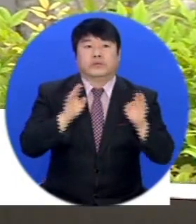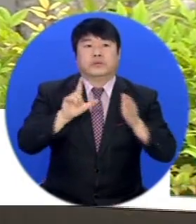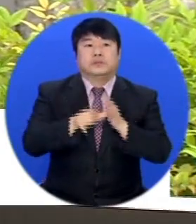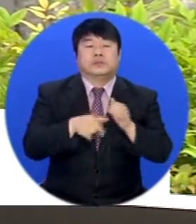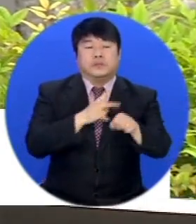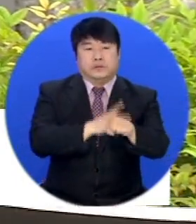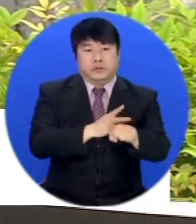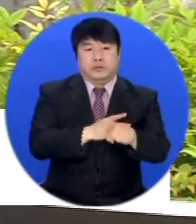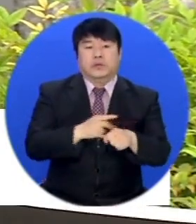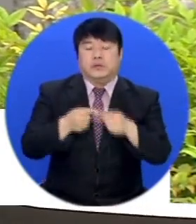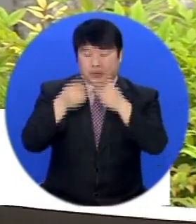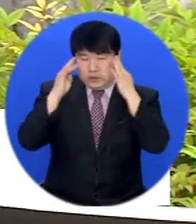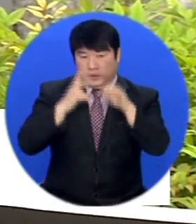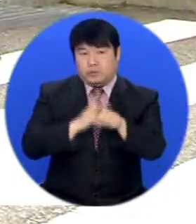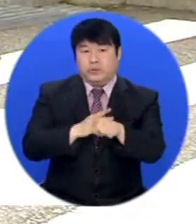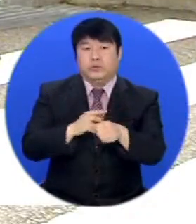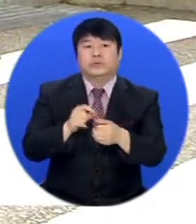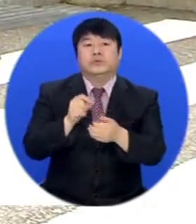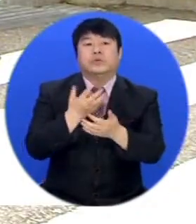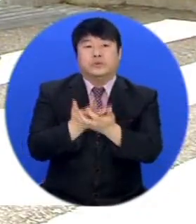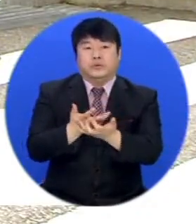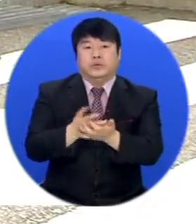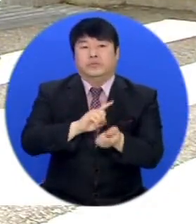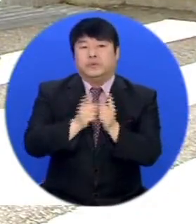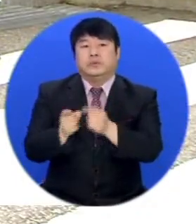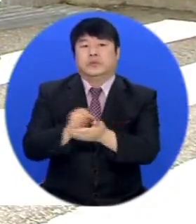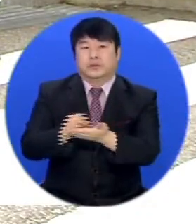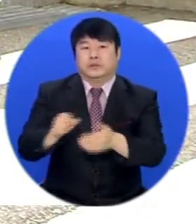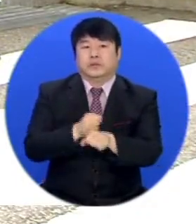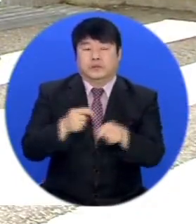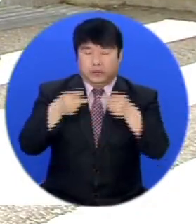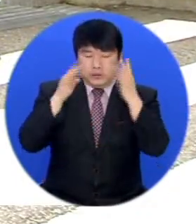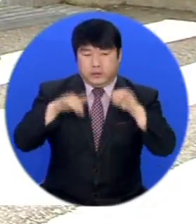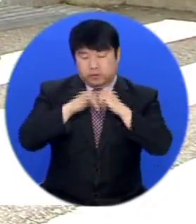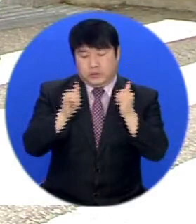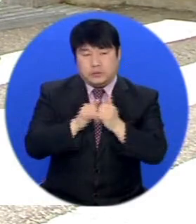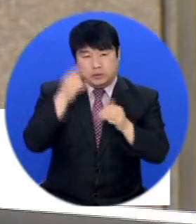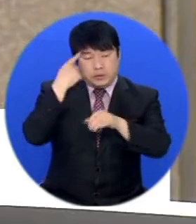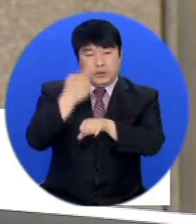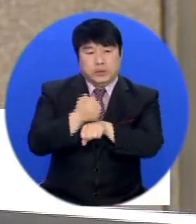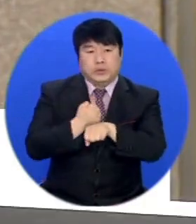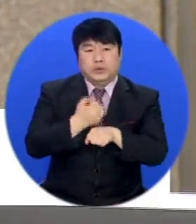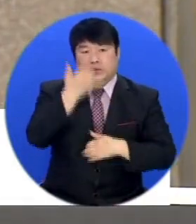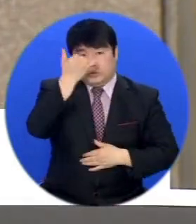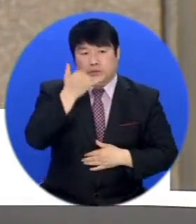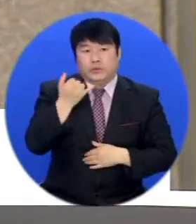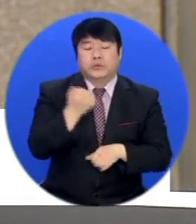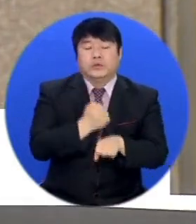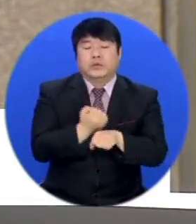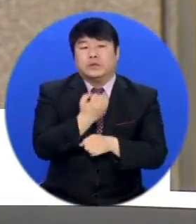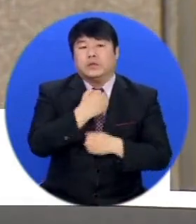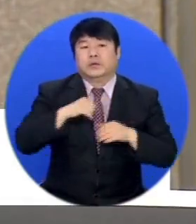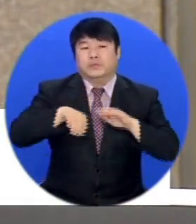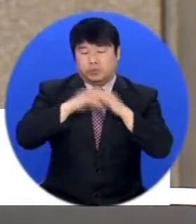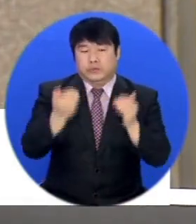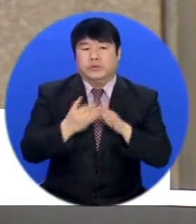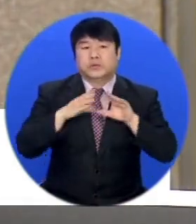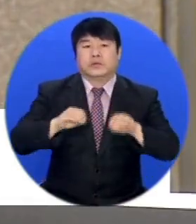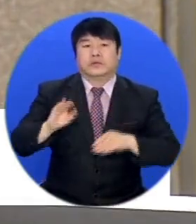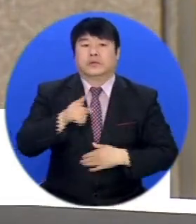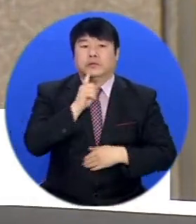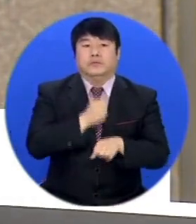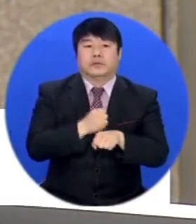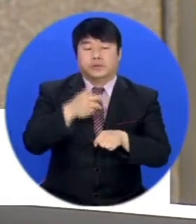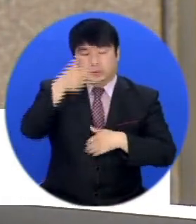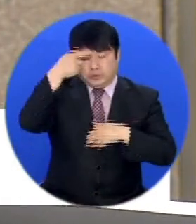강사의 교수 논문 대필 등 대학 사회의 연구윤리 위반 관행이 근절돼야 한다고 말했습니다. 조선대